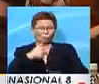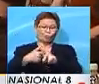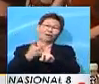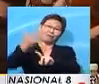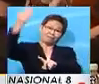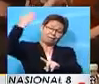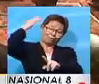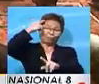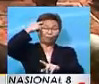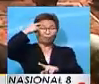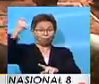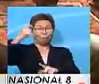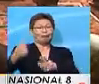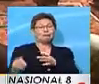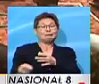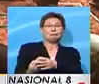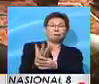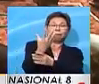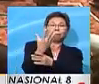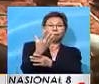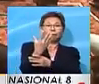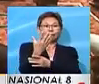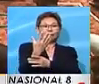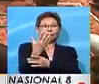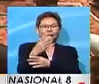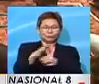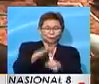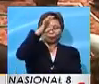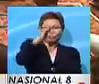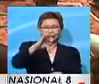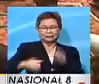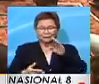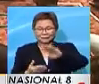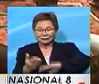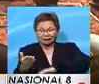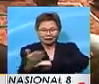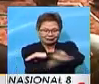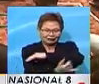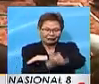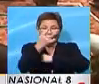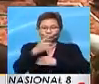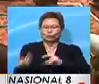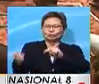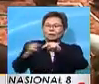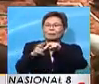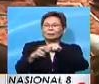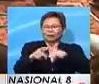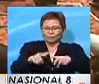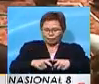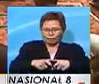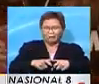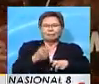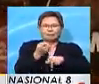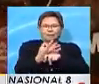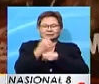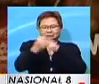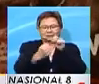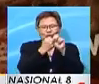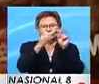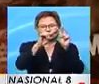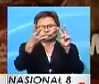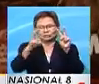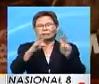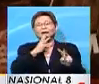lalu nyata membangkitkan semangat pilat negara untuk menambah koleksi pingat acara itu tahun depan beliau menyatakan